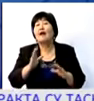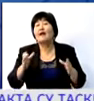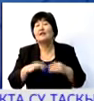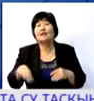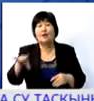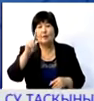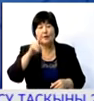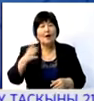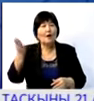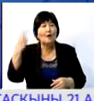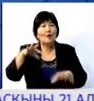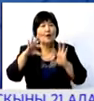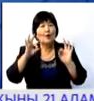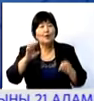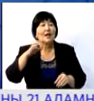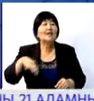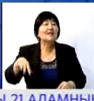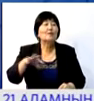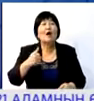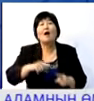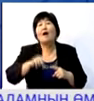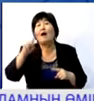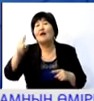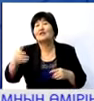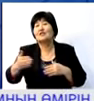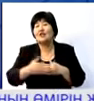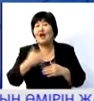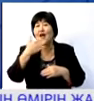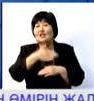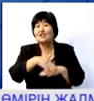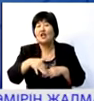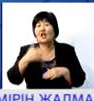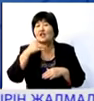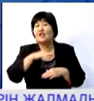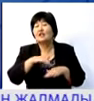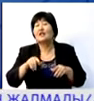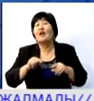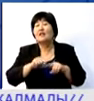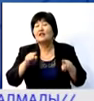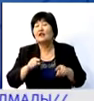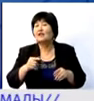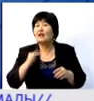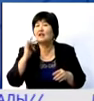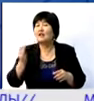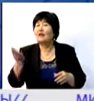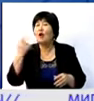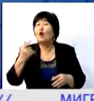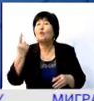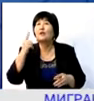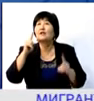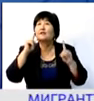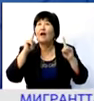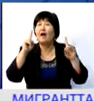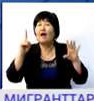деген. Үкілі өнерімізді елімізге ғана емес, алыс жақын шетелдерге насихаттаған ұлықты ұжымның тарихы тереңде. Бір кездері атақ